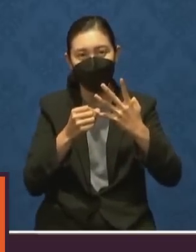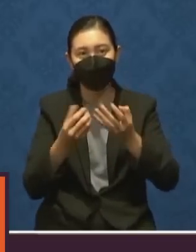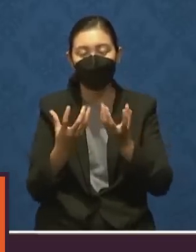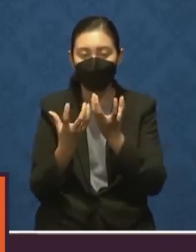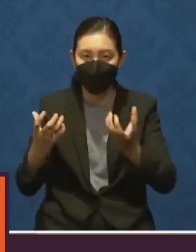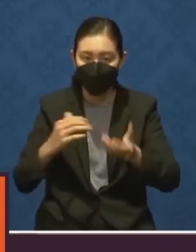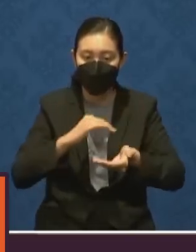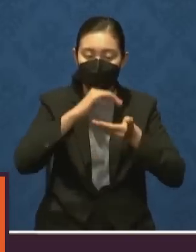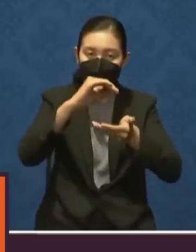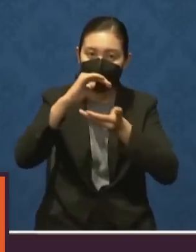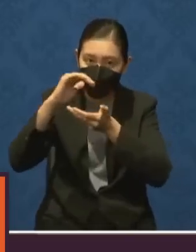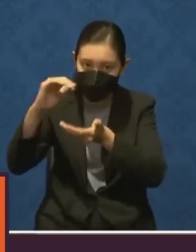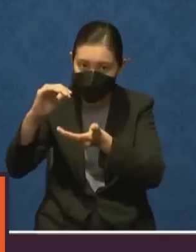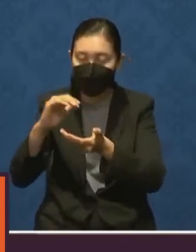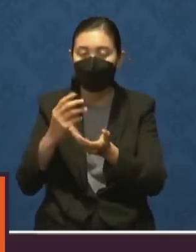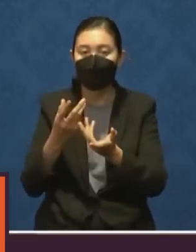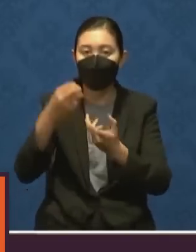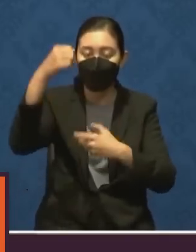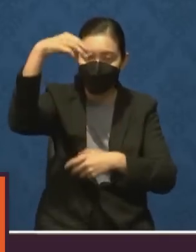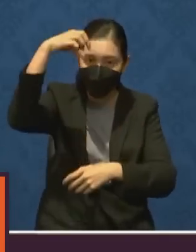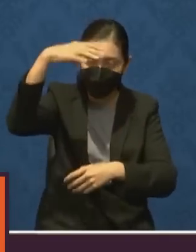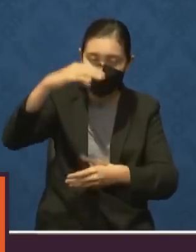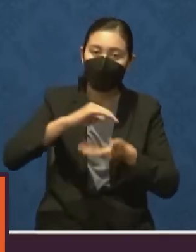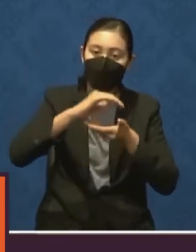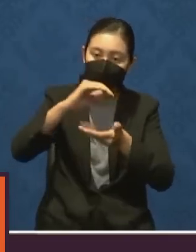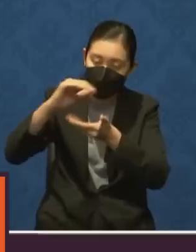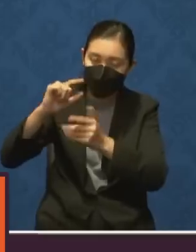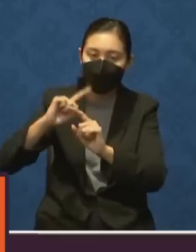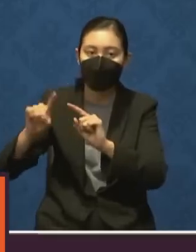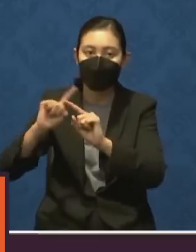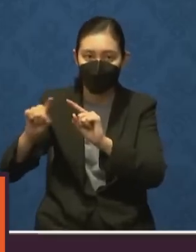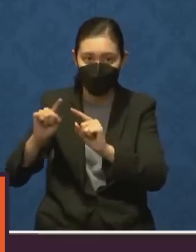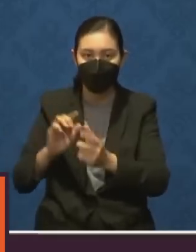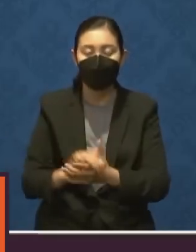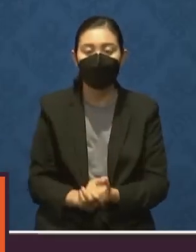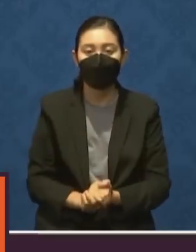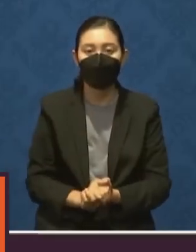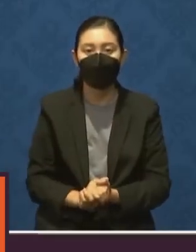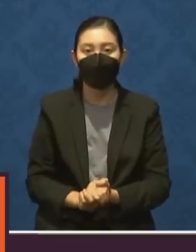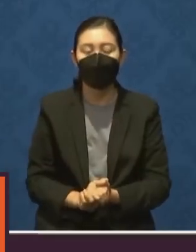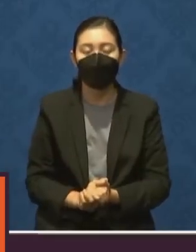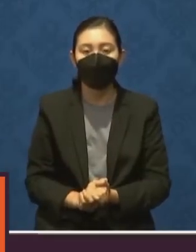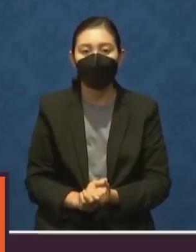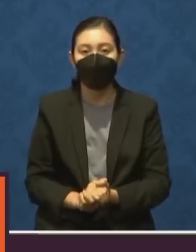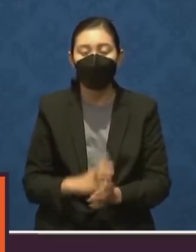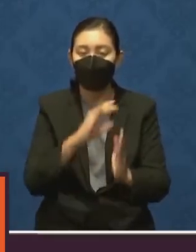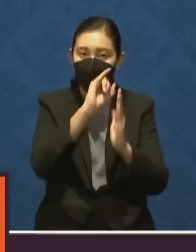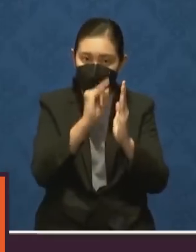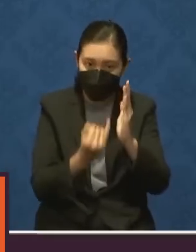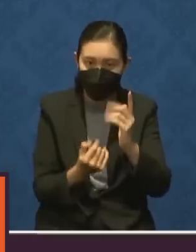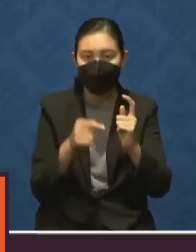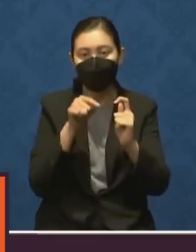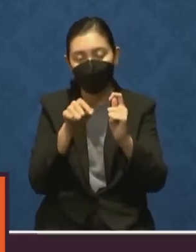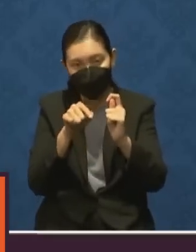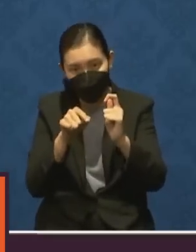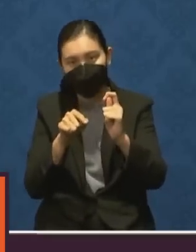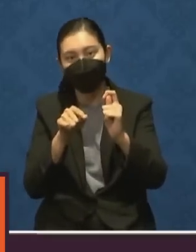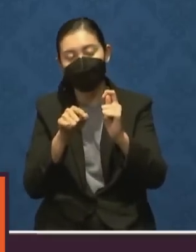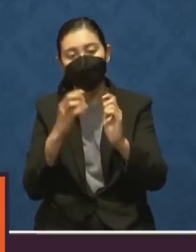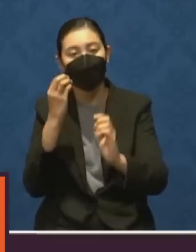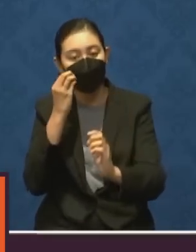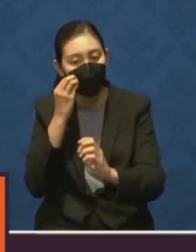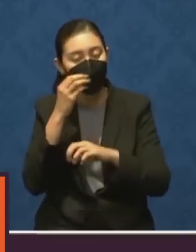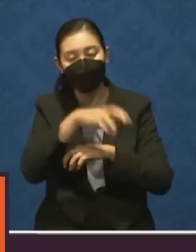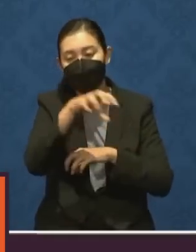องกรมไฟาฝายผลิก่ทจะขายส่มายังกรมฟานครหลวง กรมไฟาภูยิภาคแล้วกขายปลกให้ฟรชชต่อมานะครับ